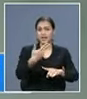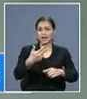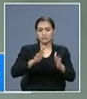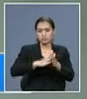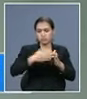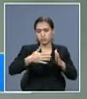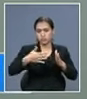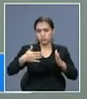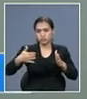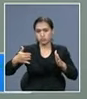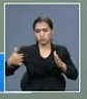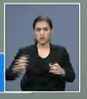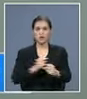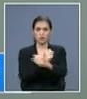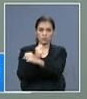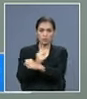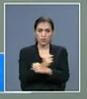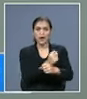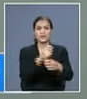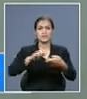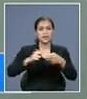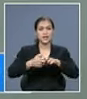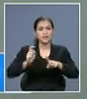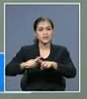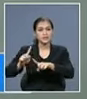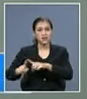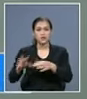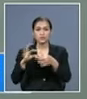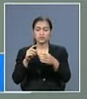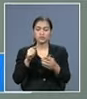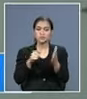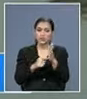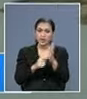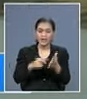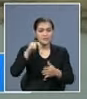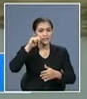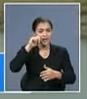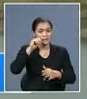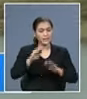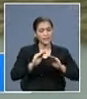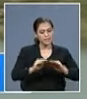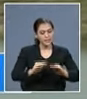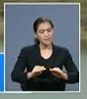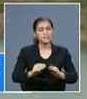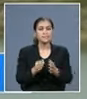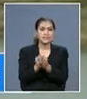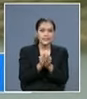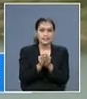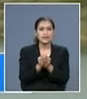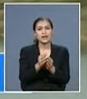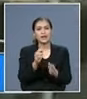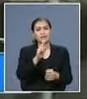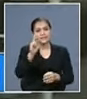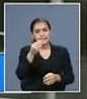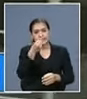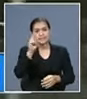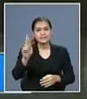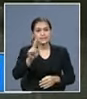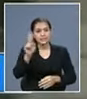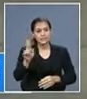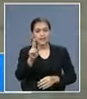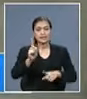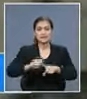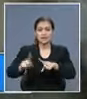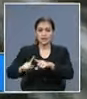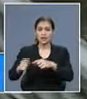ไปครับเพื่อรองรับกับปัญหาหลายเรื่องอย่างเช่นการเก็บน้ำไว้สำหรับอุปโภคบริโภคและเพื่อแก้ปัญหาน้ำทะเลหนุนนะครับปริมาณน้ำใน